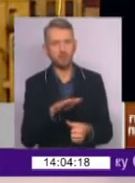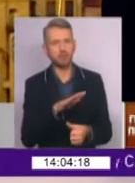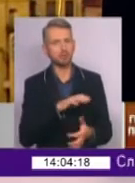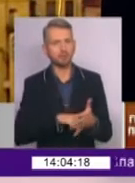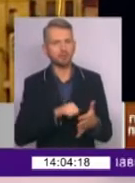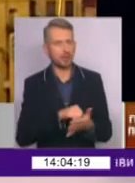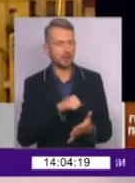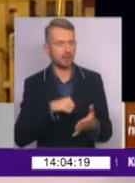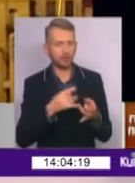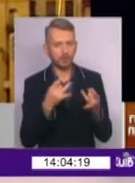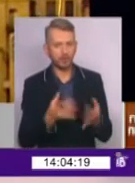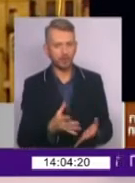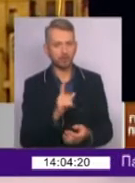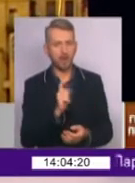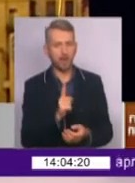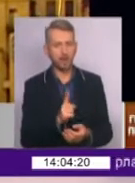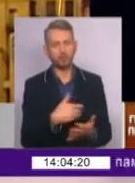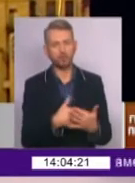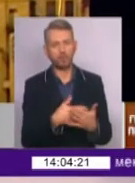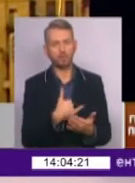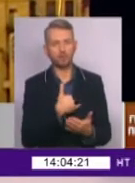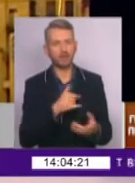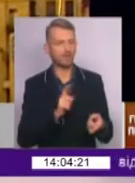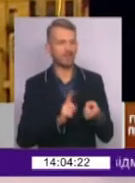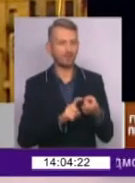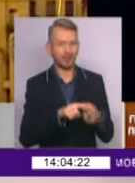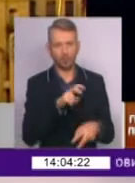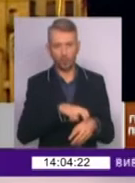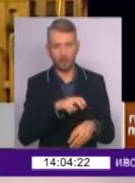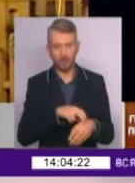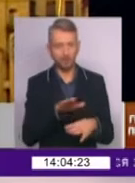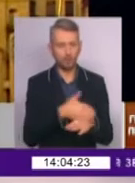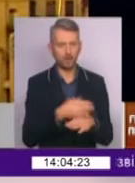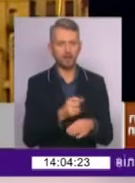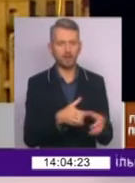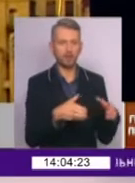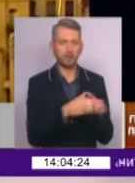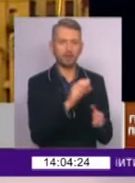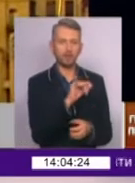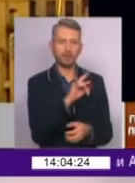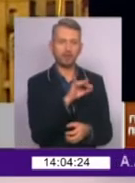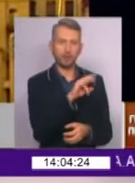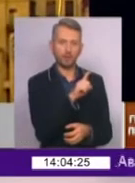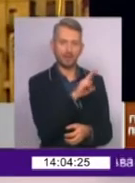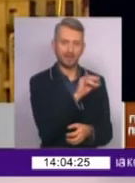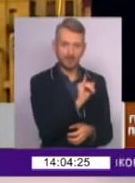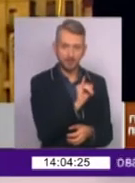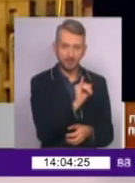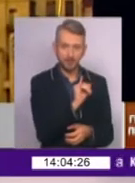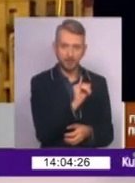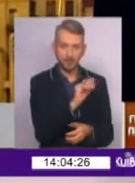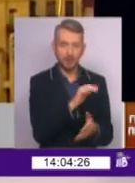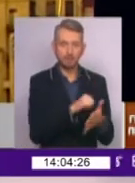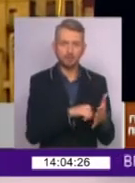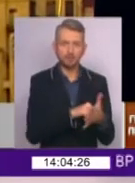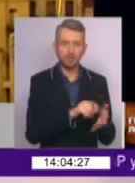навіть найпростішими. Але умовно в нас інфекціоністів вони поділяються на так звану групу сирозних менінгітів, яка переважно викликається